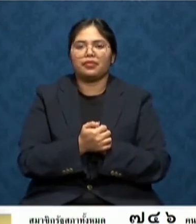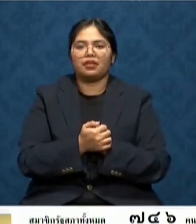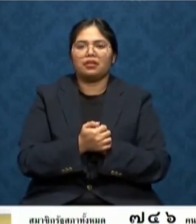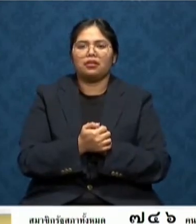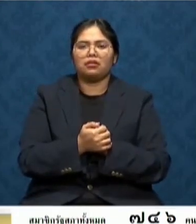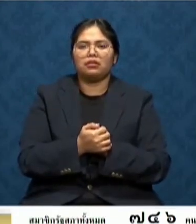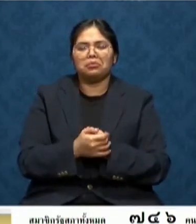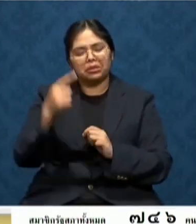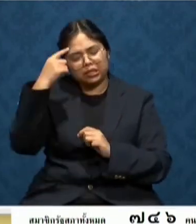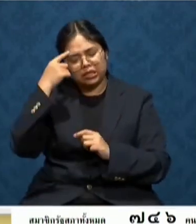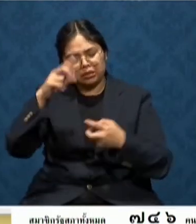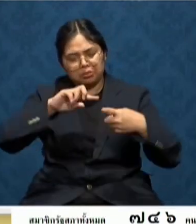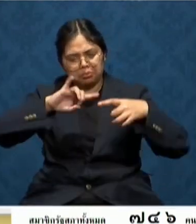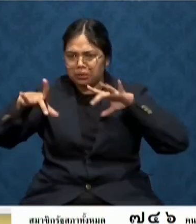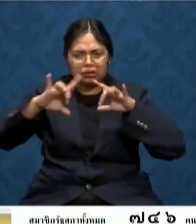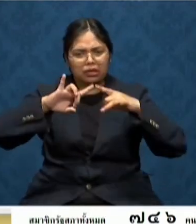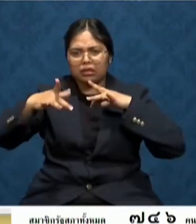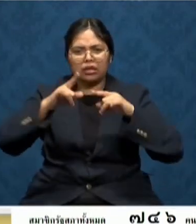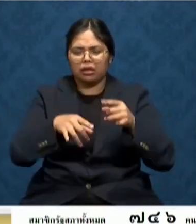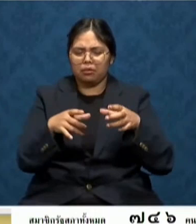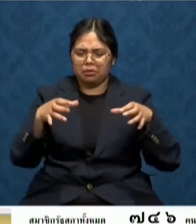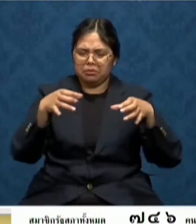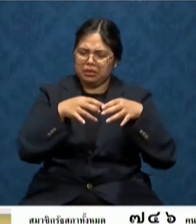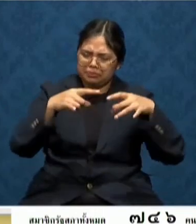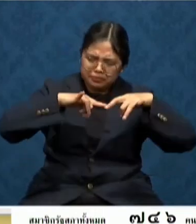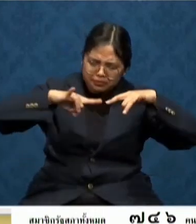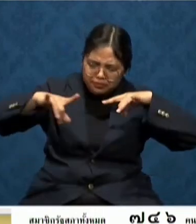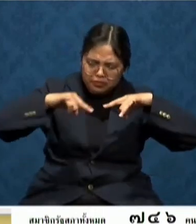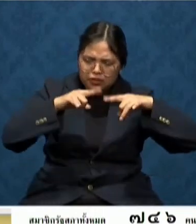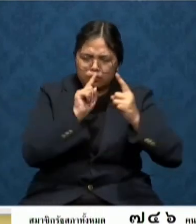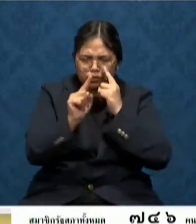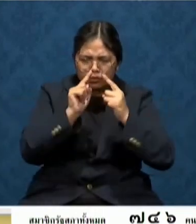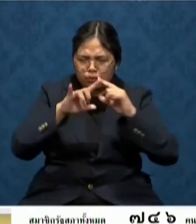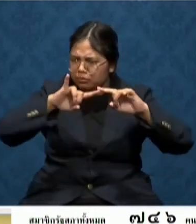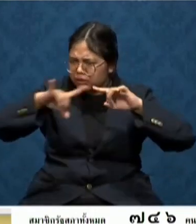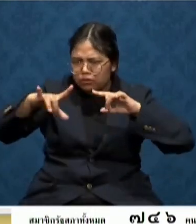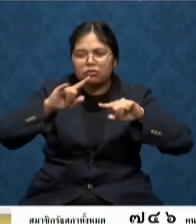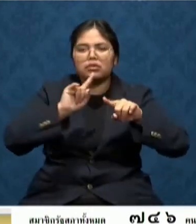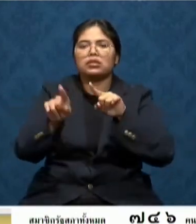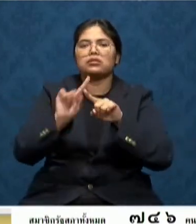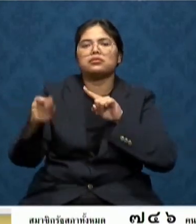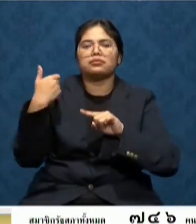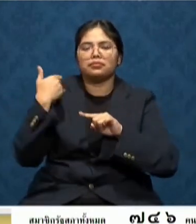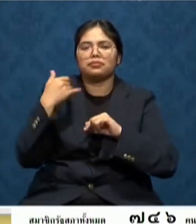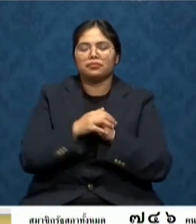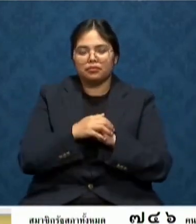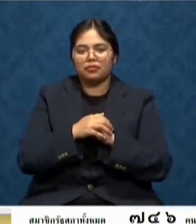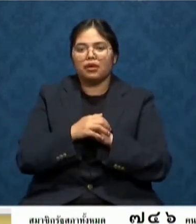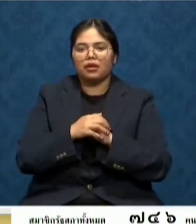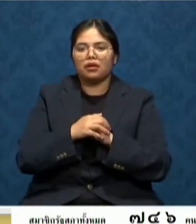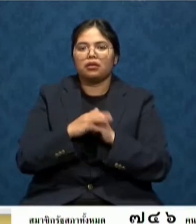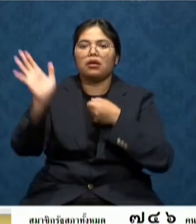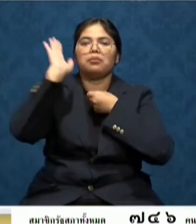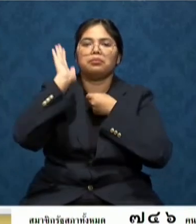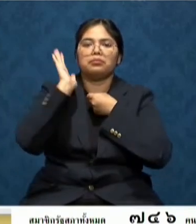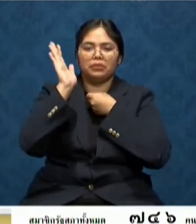ที่ไมเข้ใจกันเป็เรองของช่องว้างที่มีระหางกันซึ่ประเด็ททานได้ยกมาอภิปราย